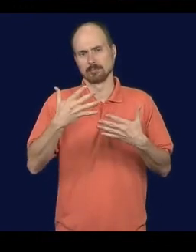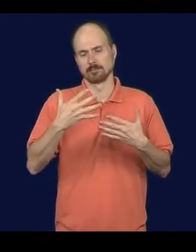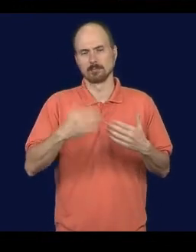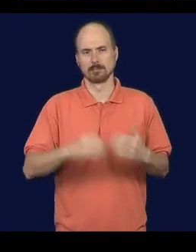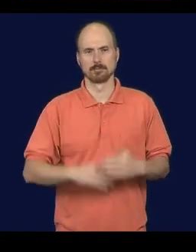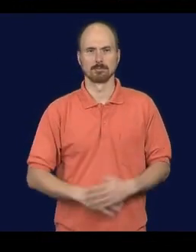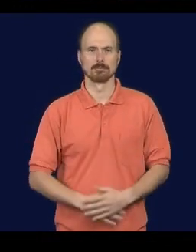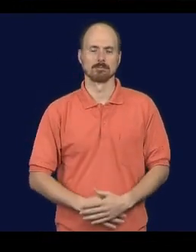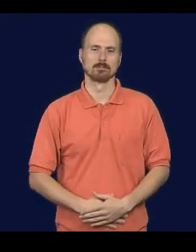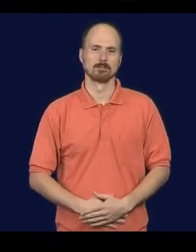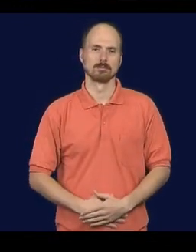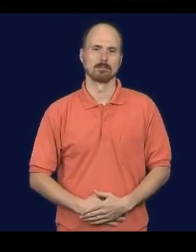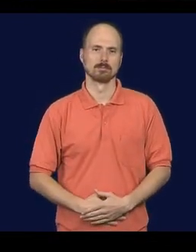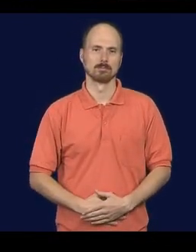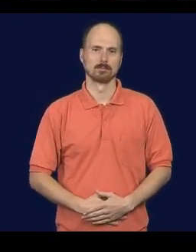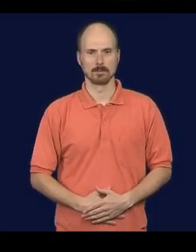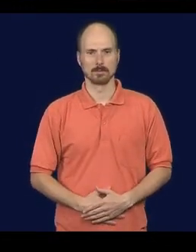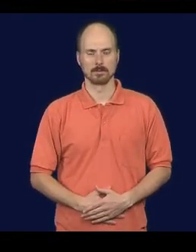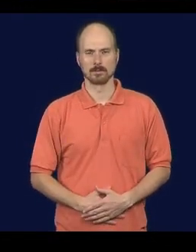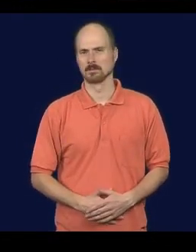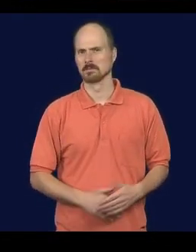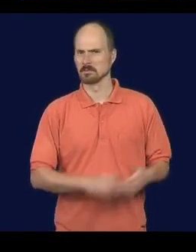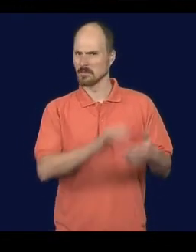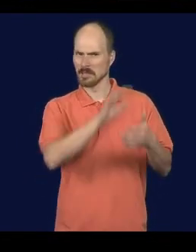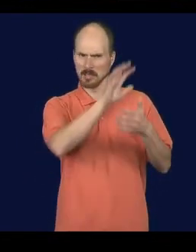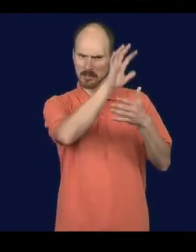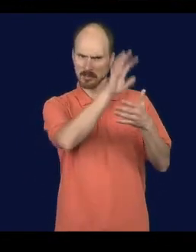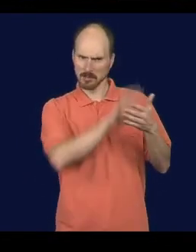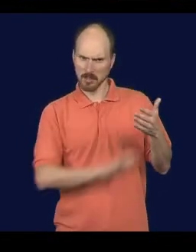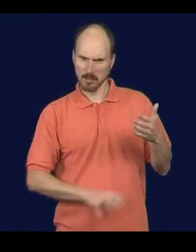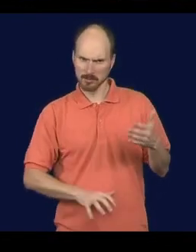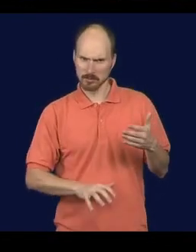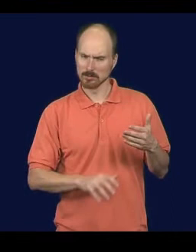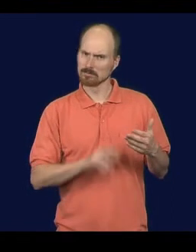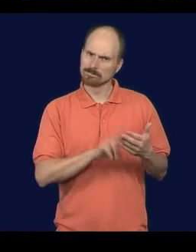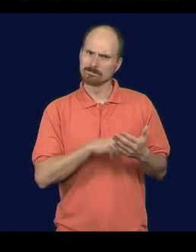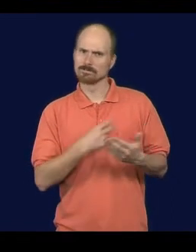Z další funkce patří například odpočítávání, což je